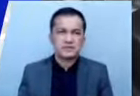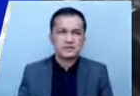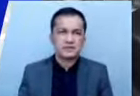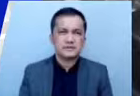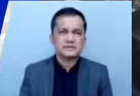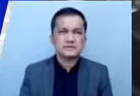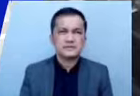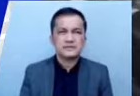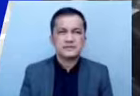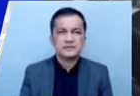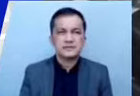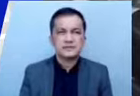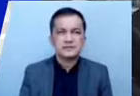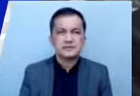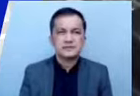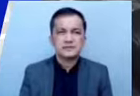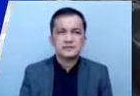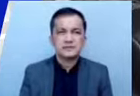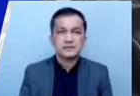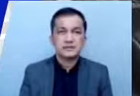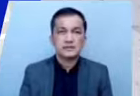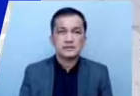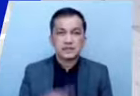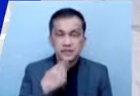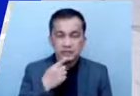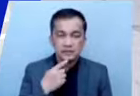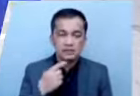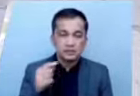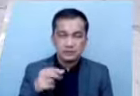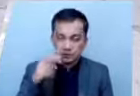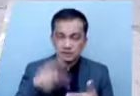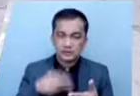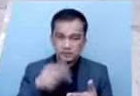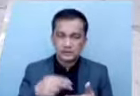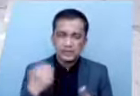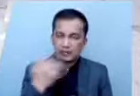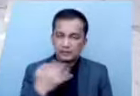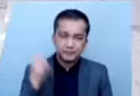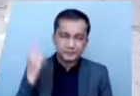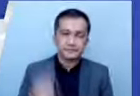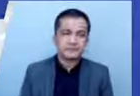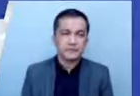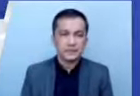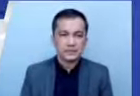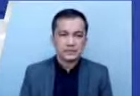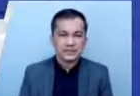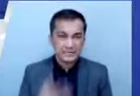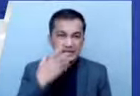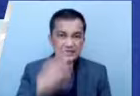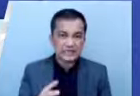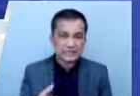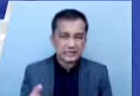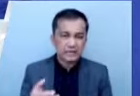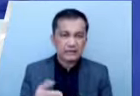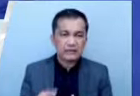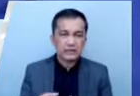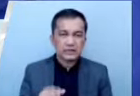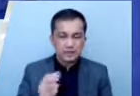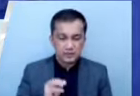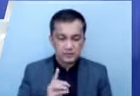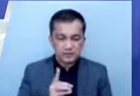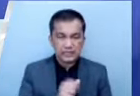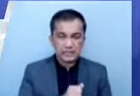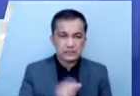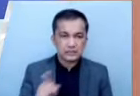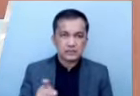hantay yung nasurot ng ostungaling niya. Sobrang init kaya sunod-sunod ang mga tauhan ng MMDA na inabutan